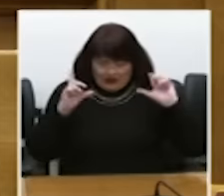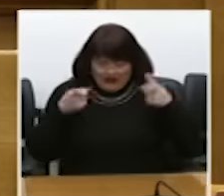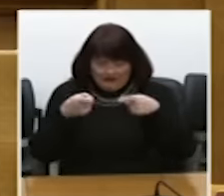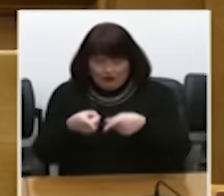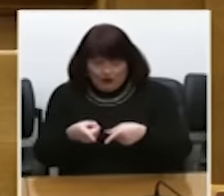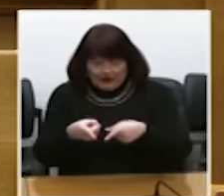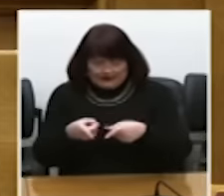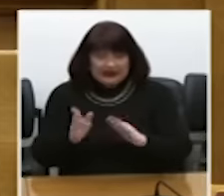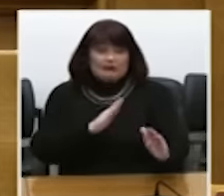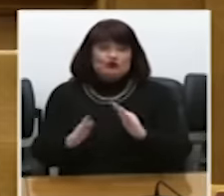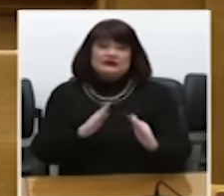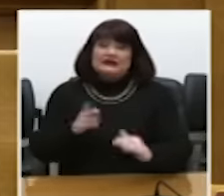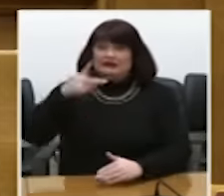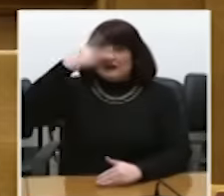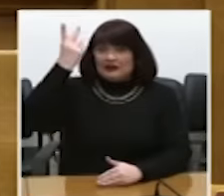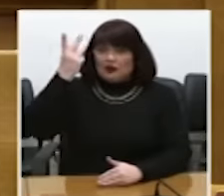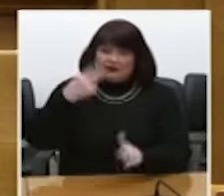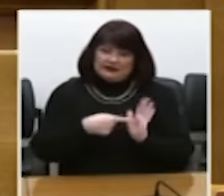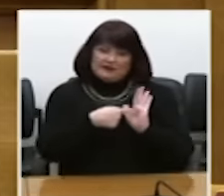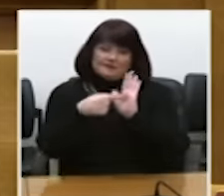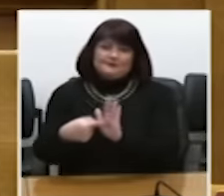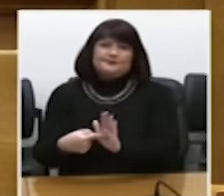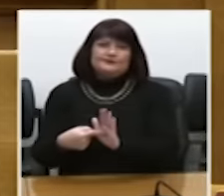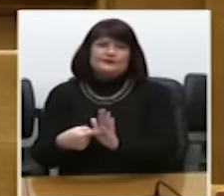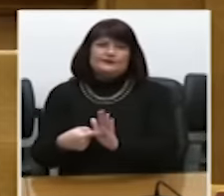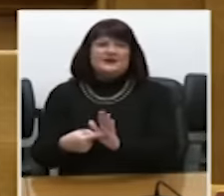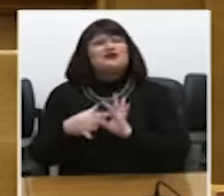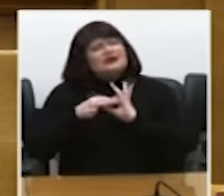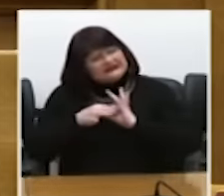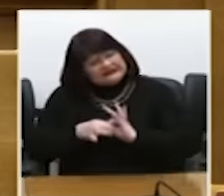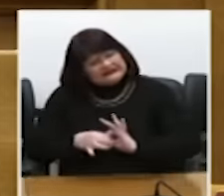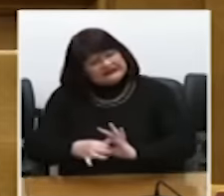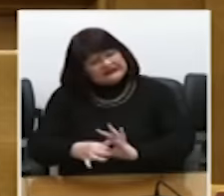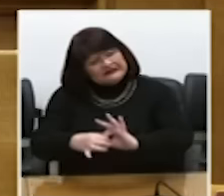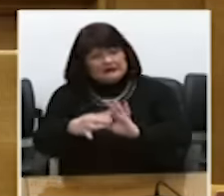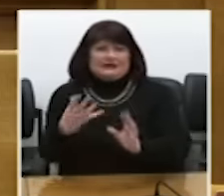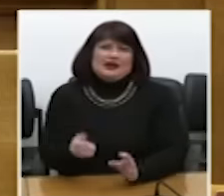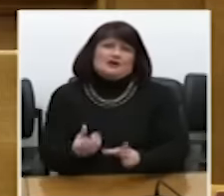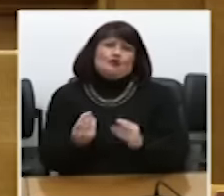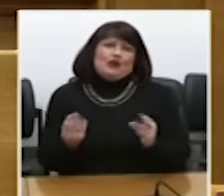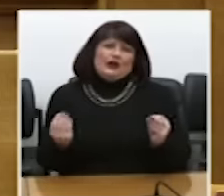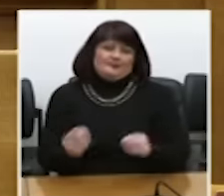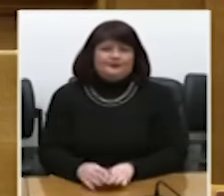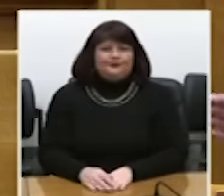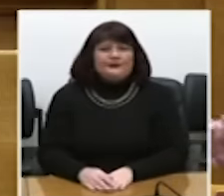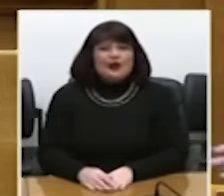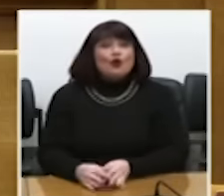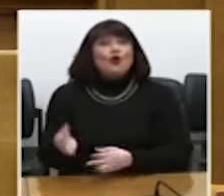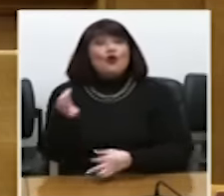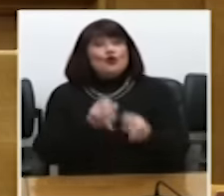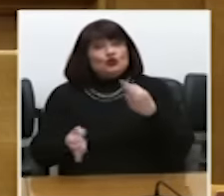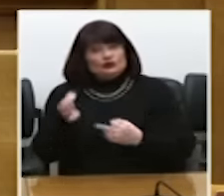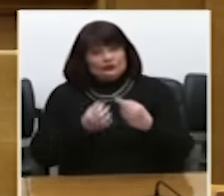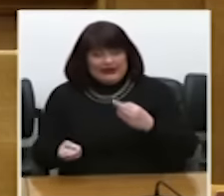υπερασπιστή δικαιωμάτων θα έχει πάρα πολλά επεισόδια. Ό,τι και να πείτε πάντως, εσείς της Νέας